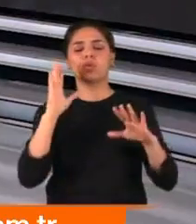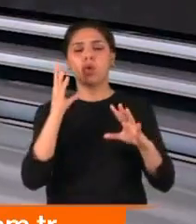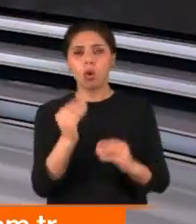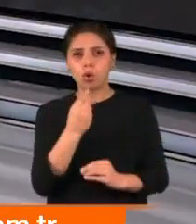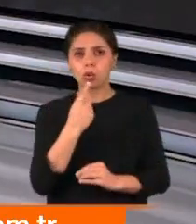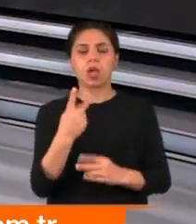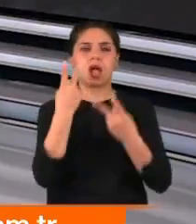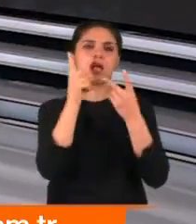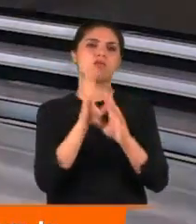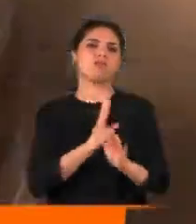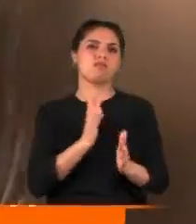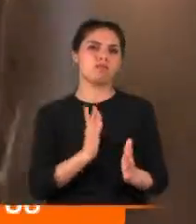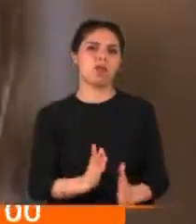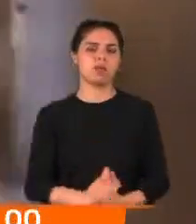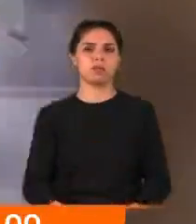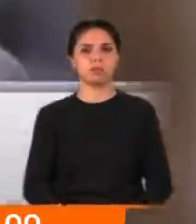var.